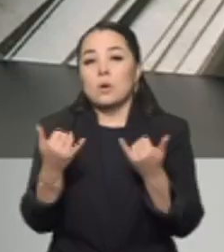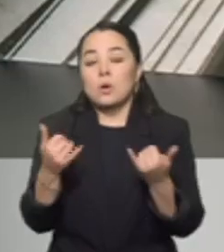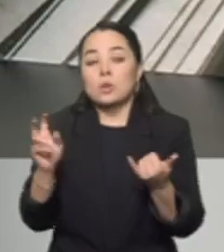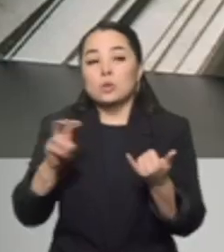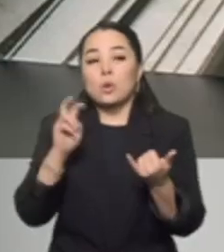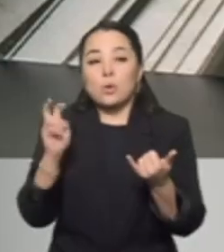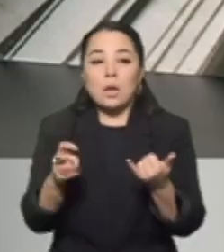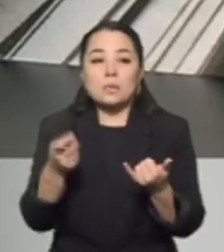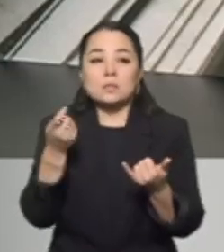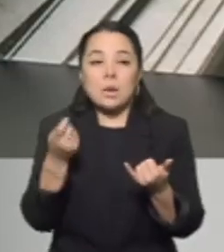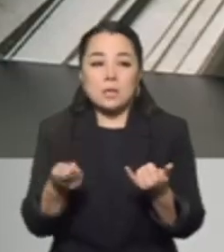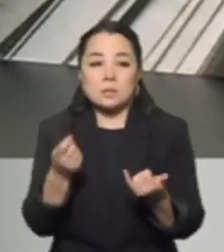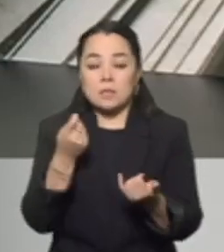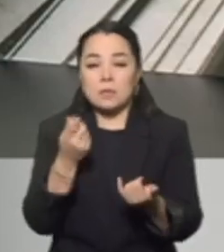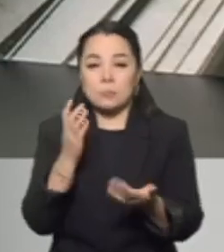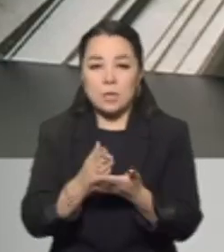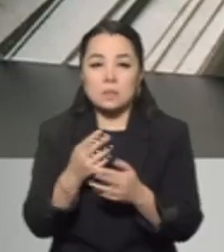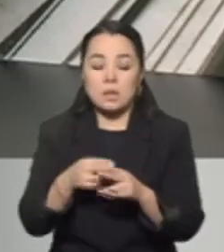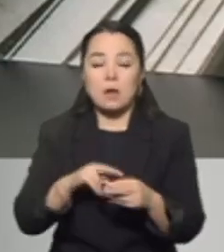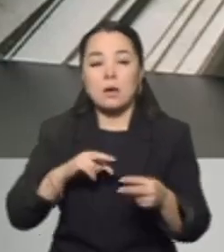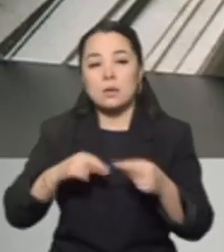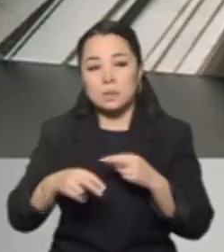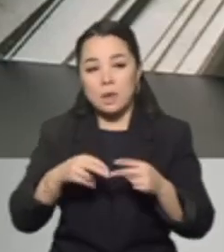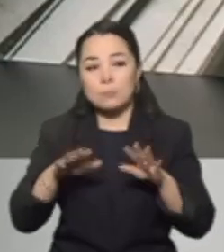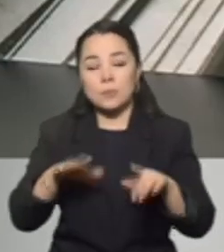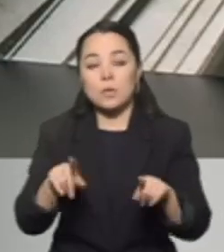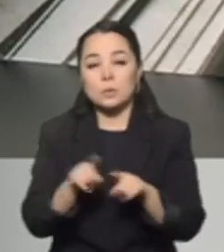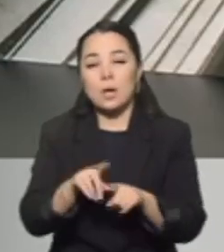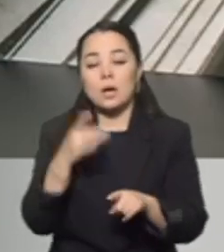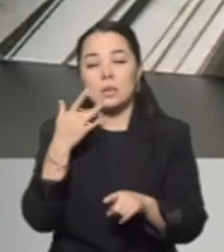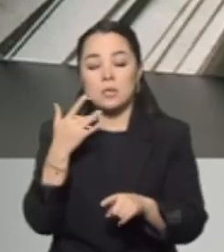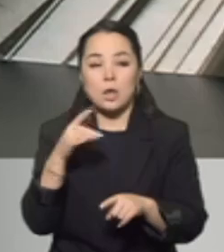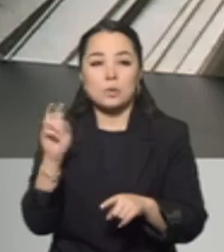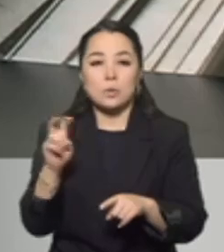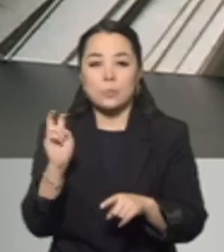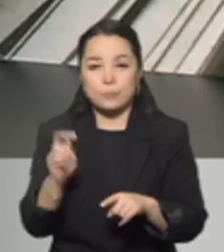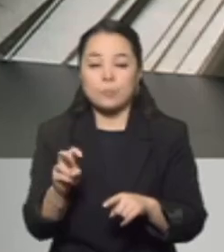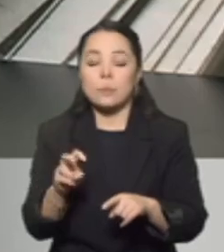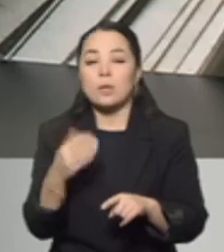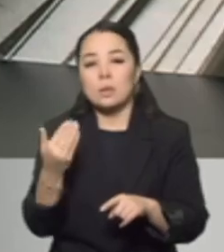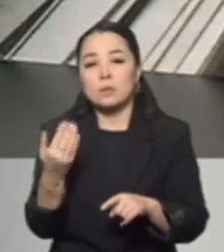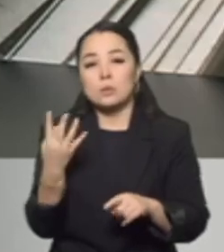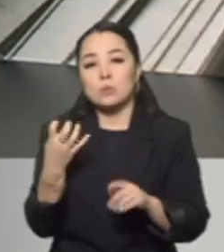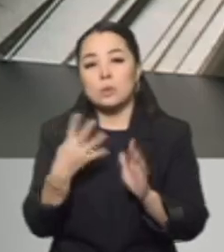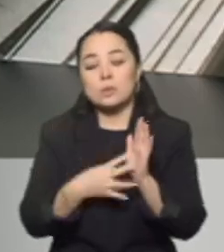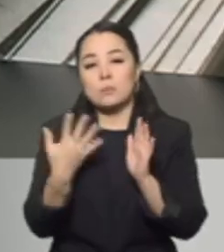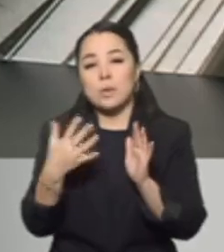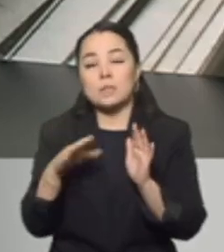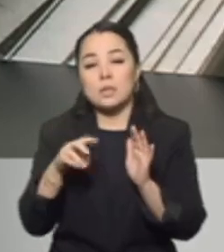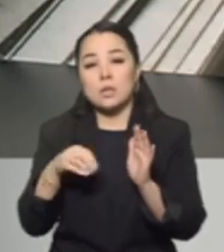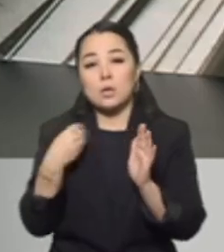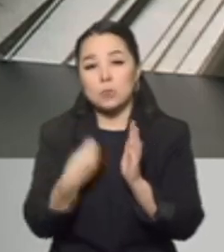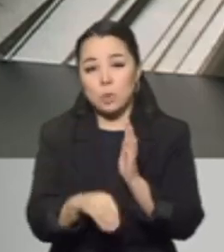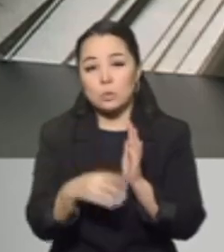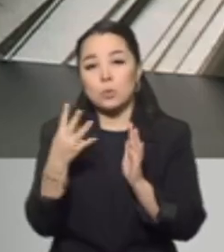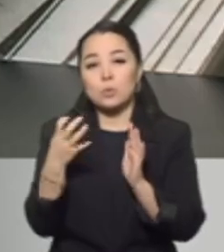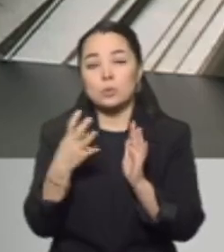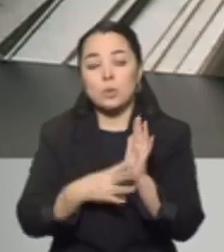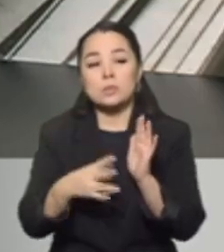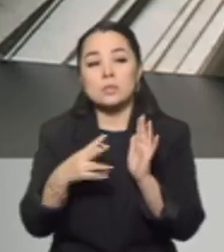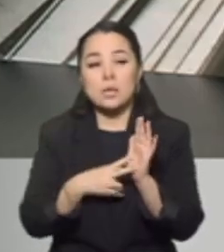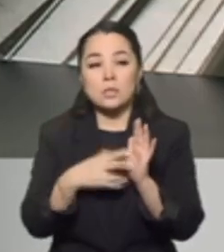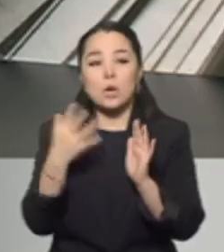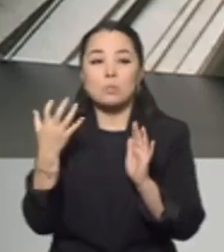Бүгін доллар сәл арзандады. Ақш айырбастау орындары ақш валютасын 495 теңгеге сатып алса,